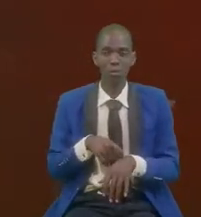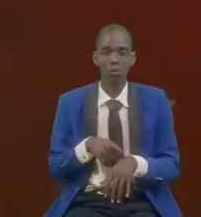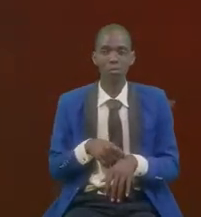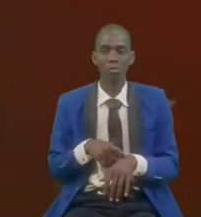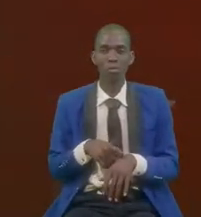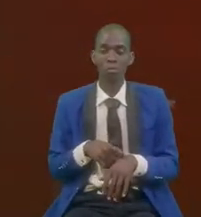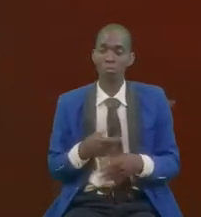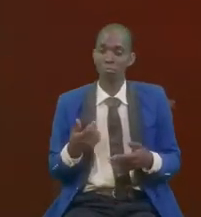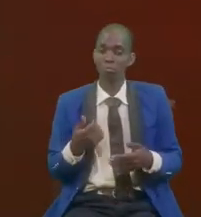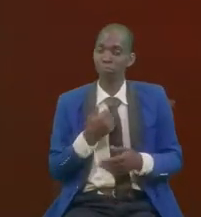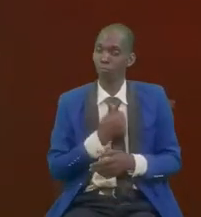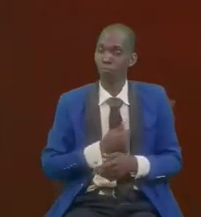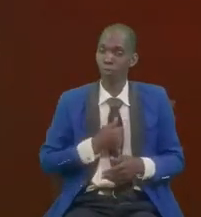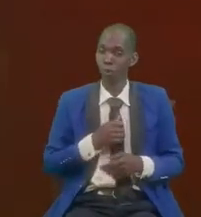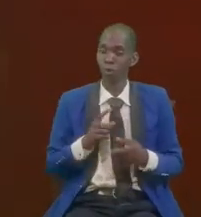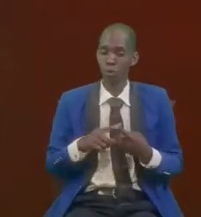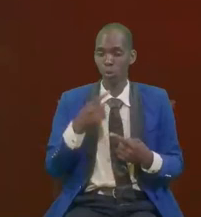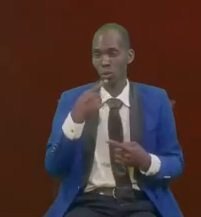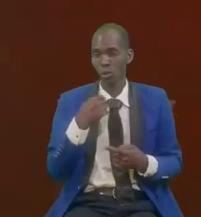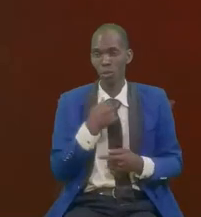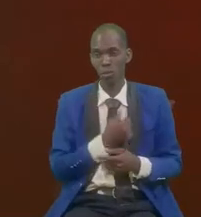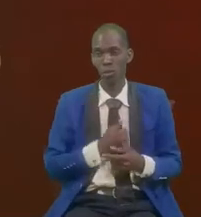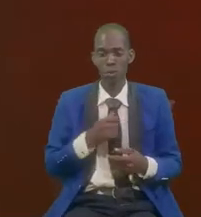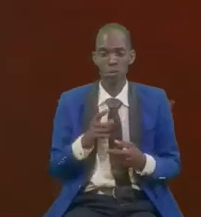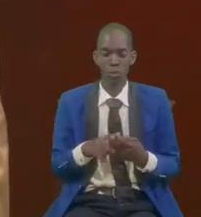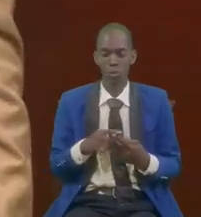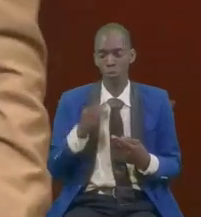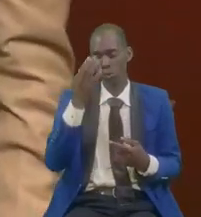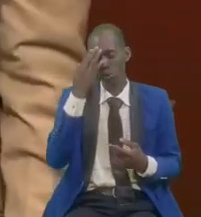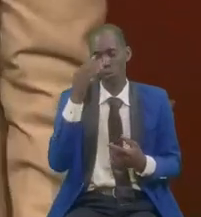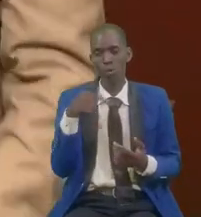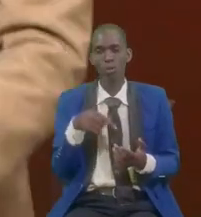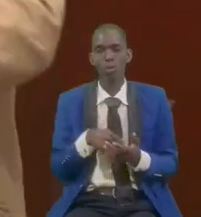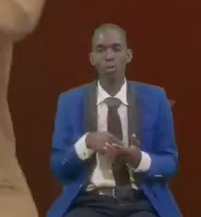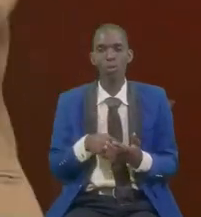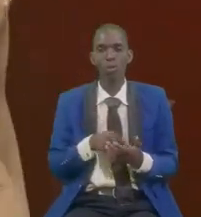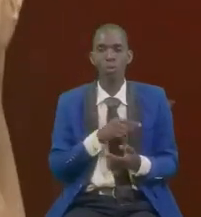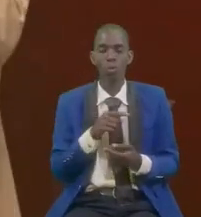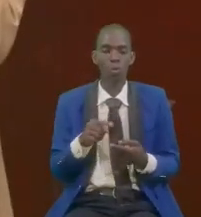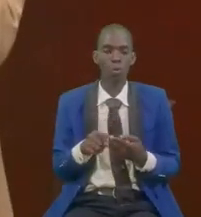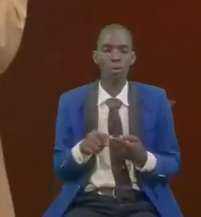et désolé de le dire, et désolé de le savoir, que